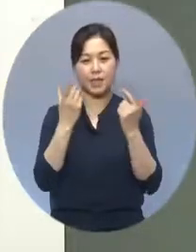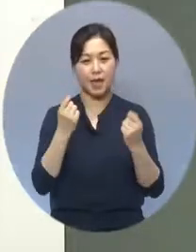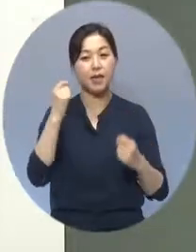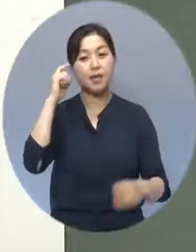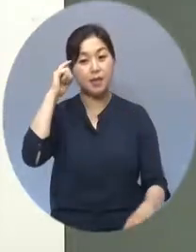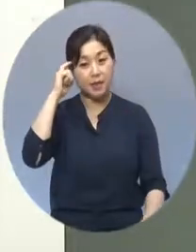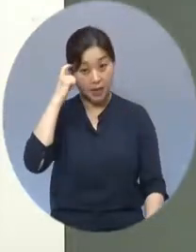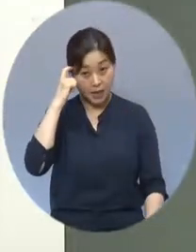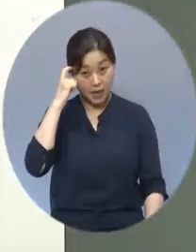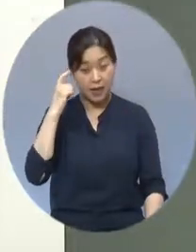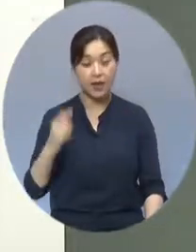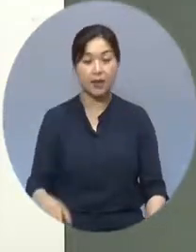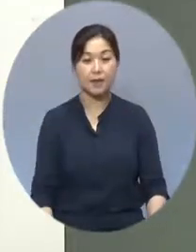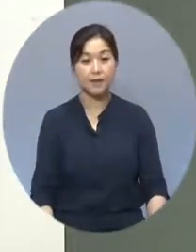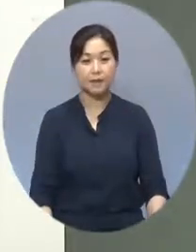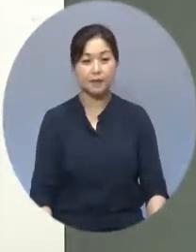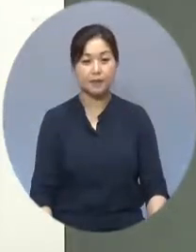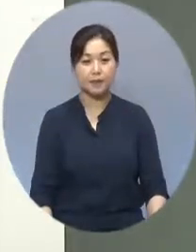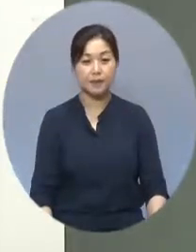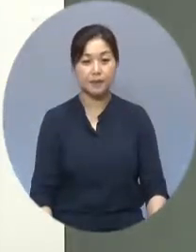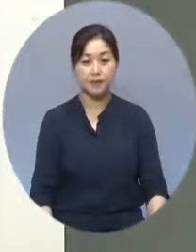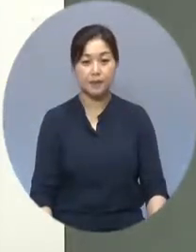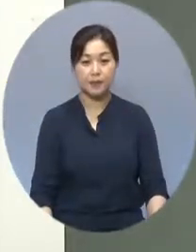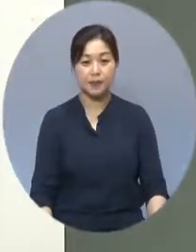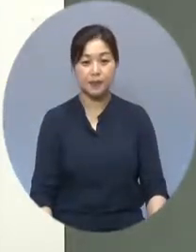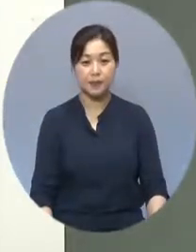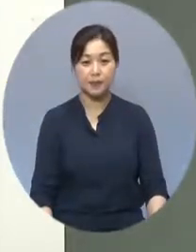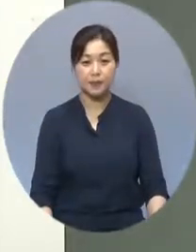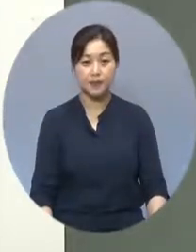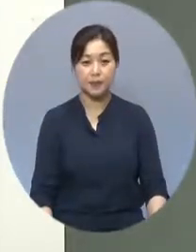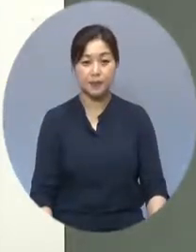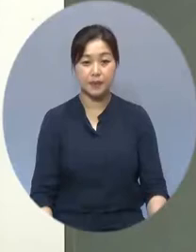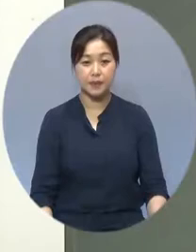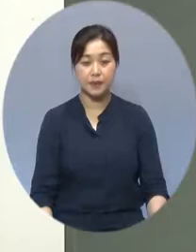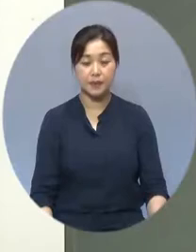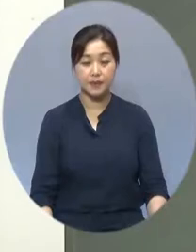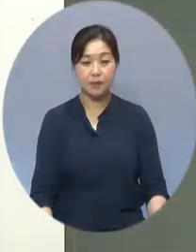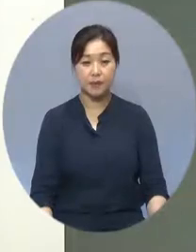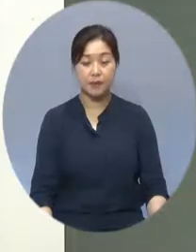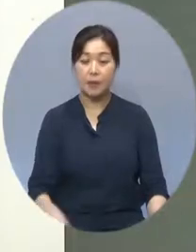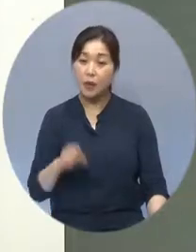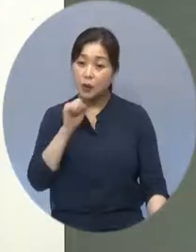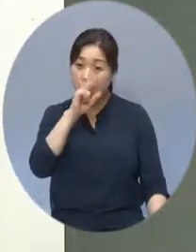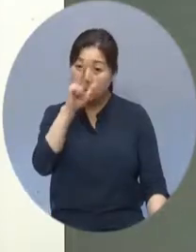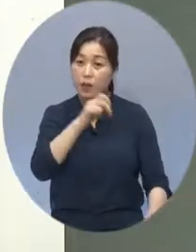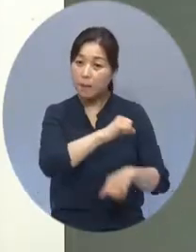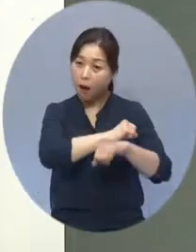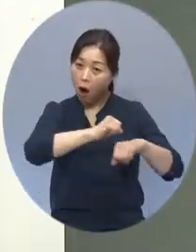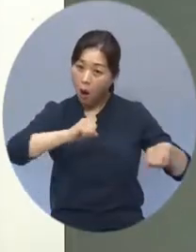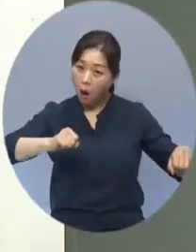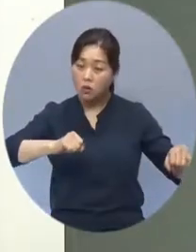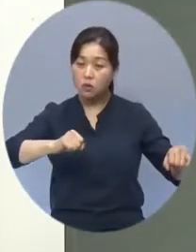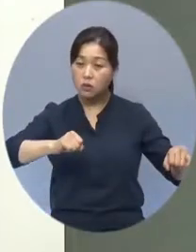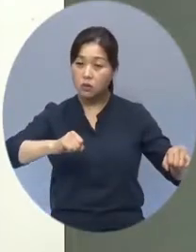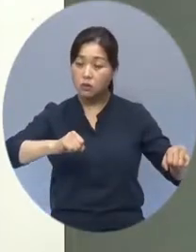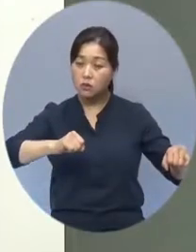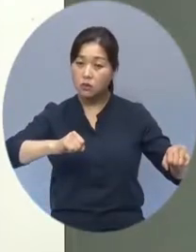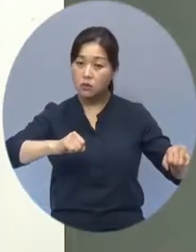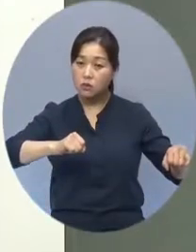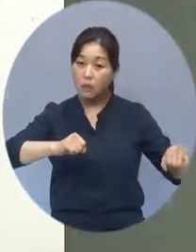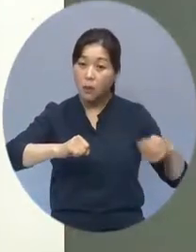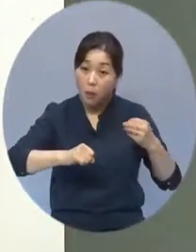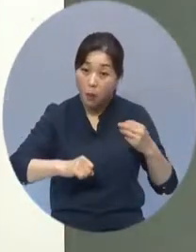이렇게 생각을 합니다만은 용인의 면적이 어느 정도 큰 겁니까? 그러니까